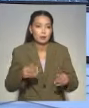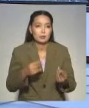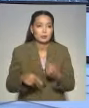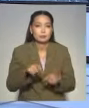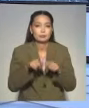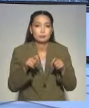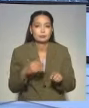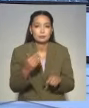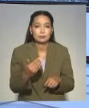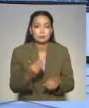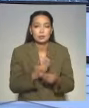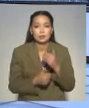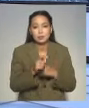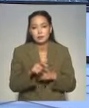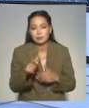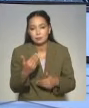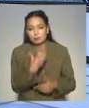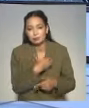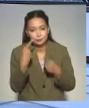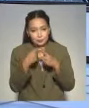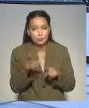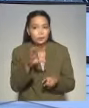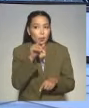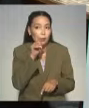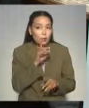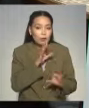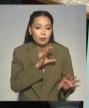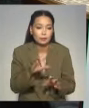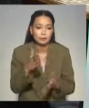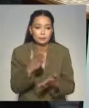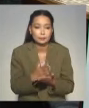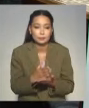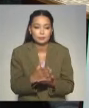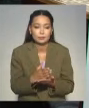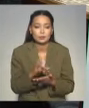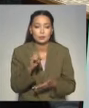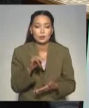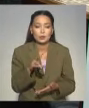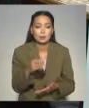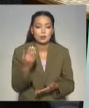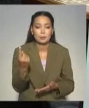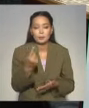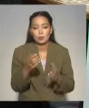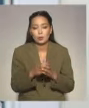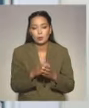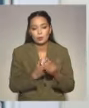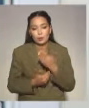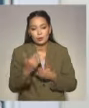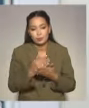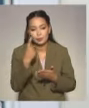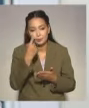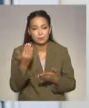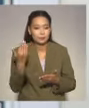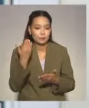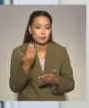мүмкіндігі шектеулі жанға қажетті жабдықтардың барлығы қолжетімді. Сәуле Түсіпова бірінші топ мүгедегі. Ол бір жыл бұрын жолдасымен